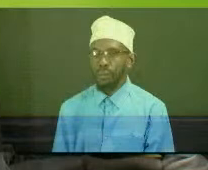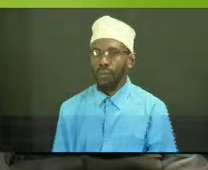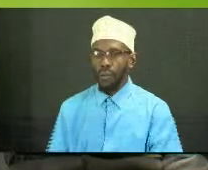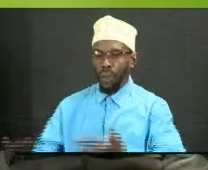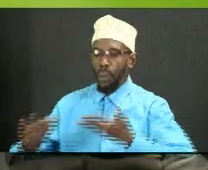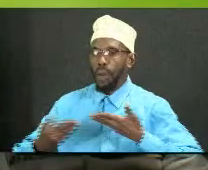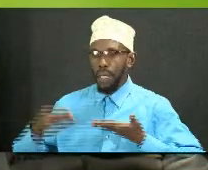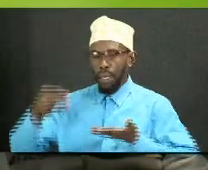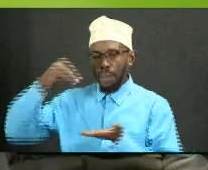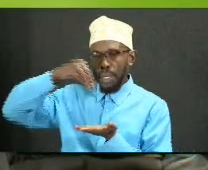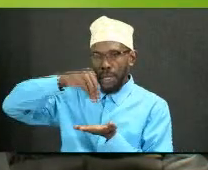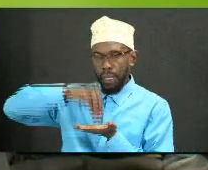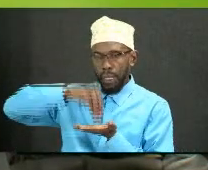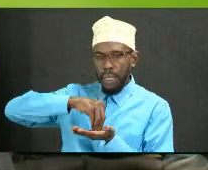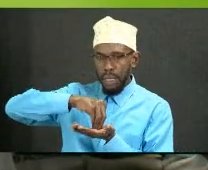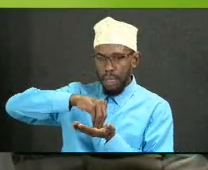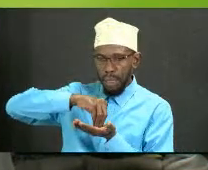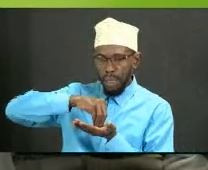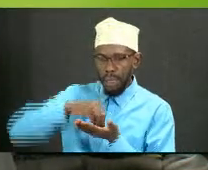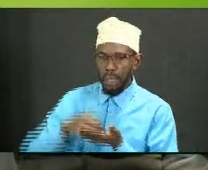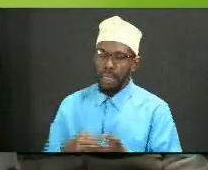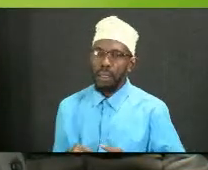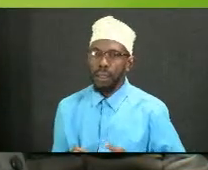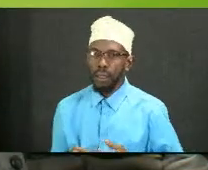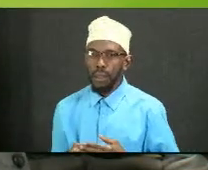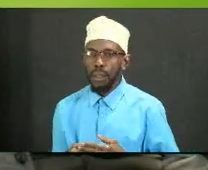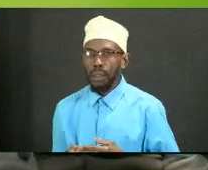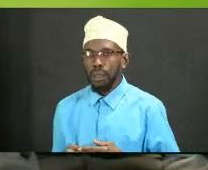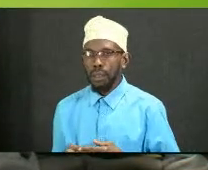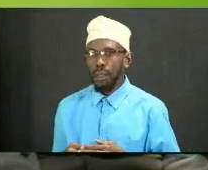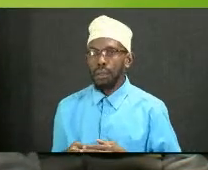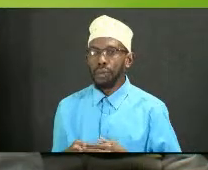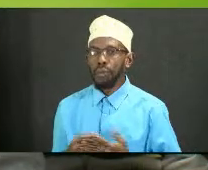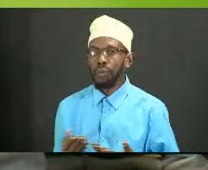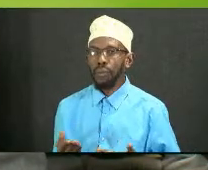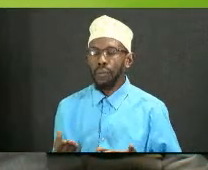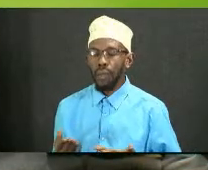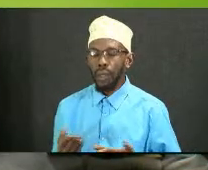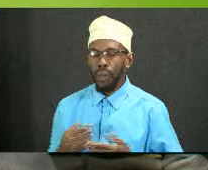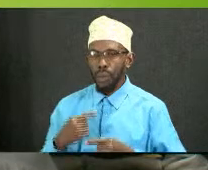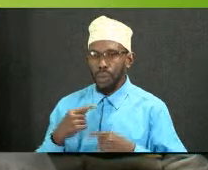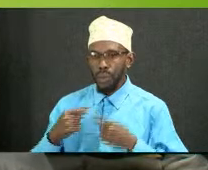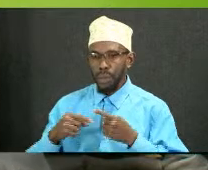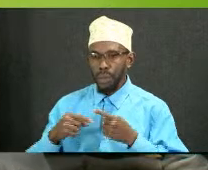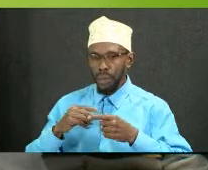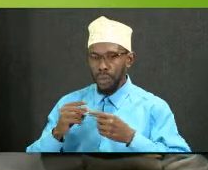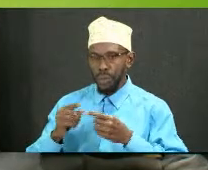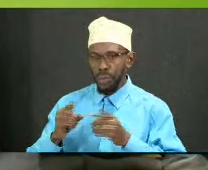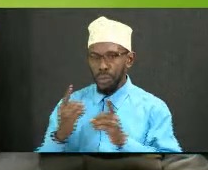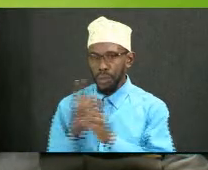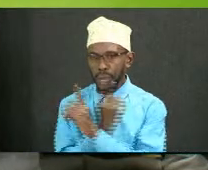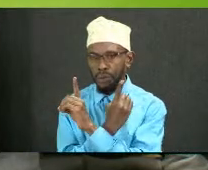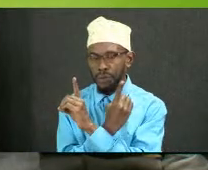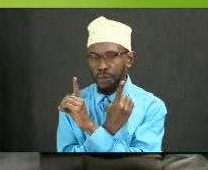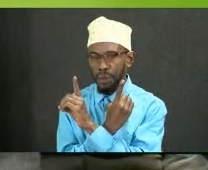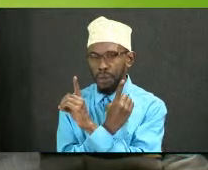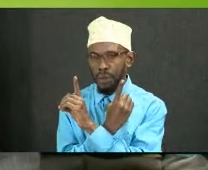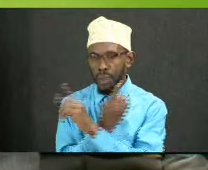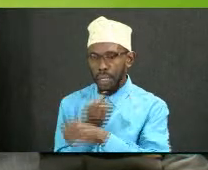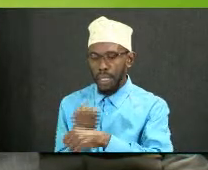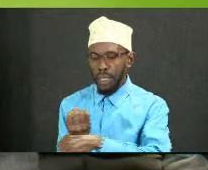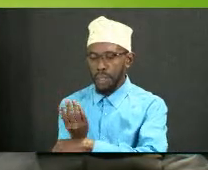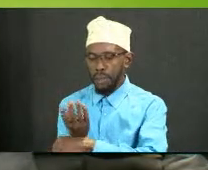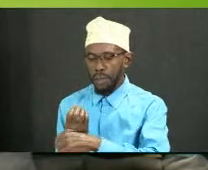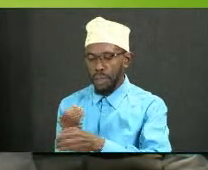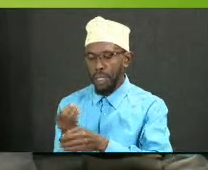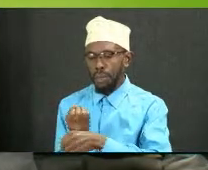Karibu tena katika awamu yetu ya tatu na awamu ya lala salama, ili tuweze kubainisha zaidi na kuweza